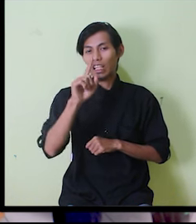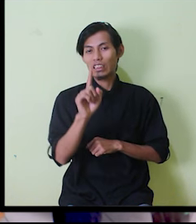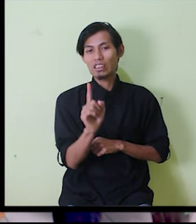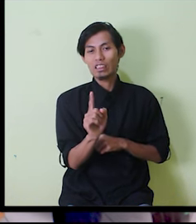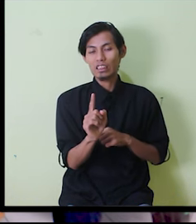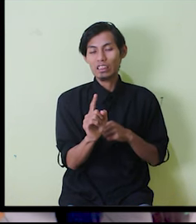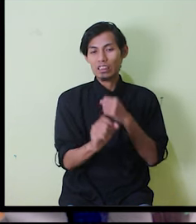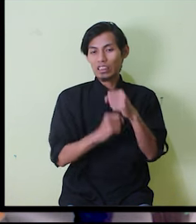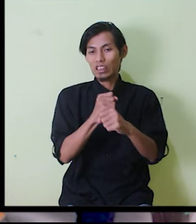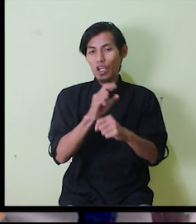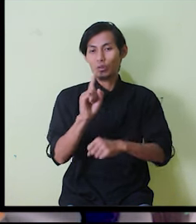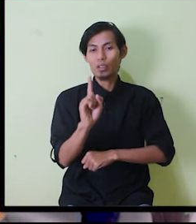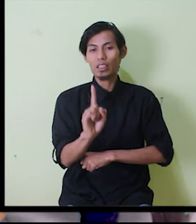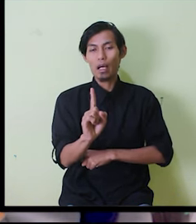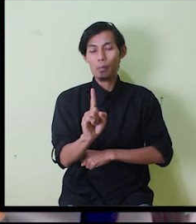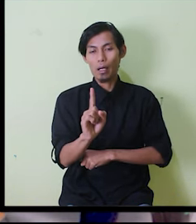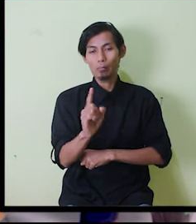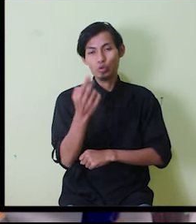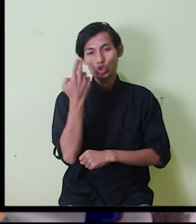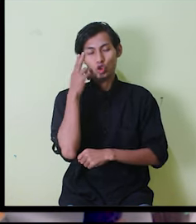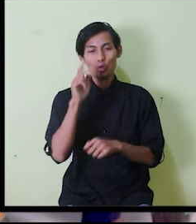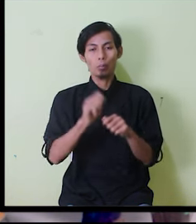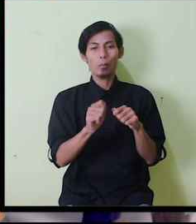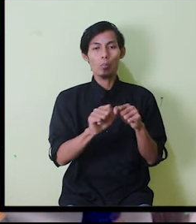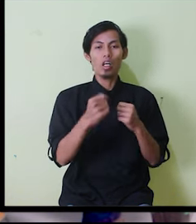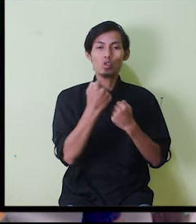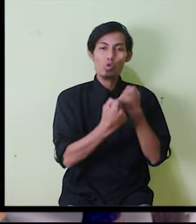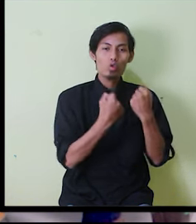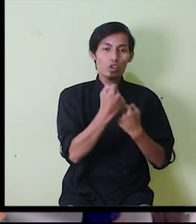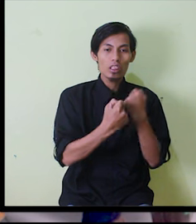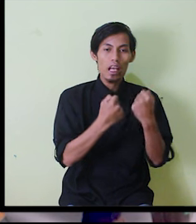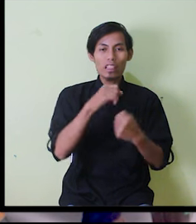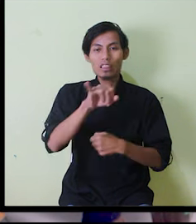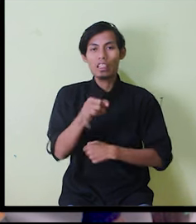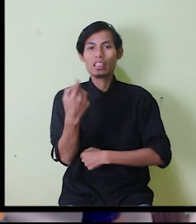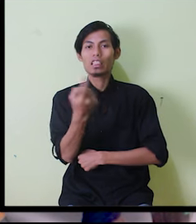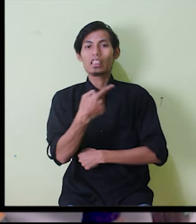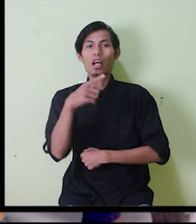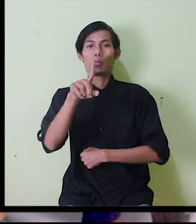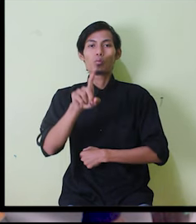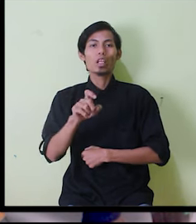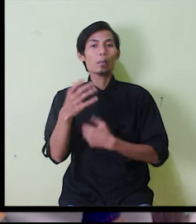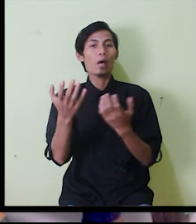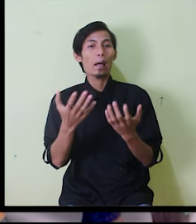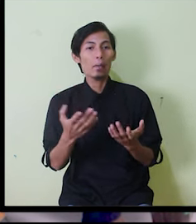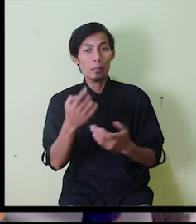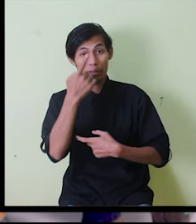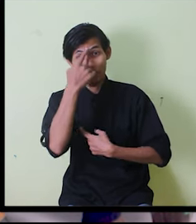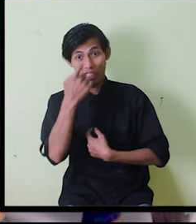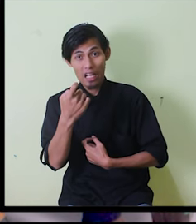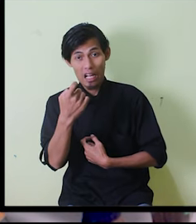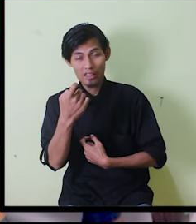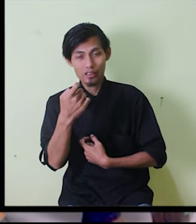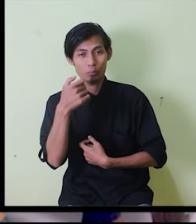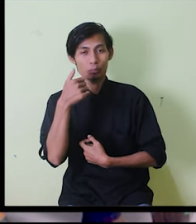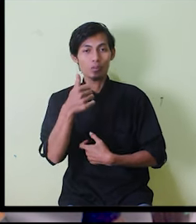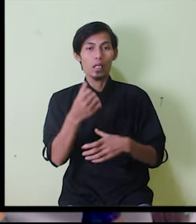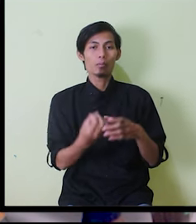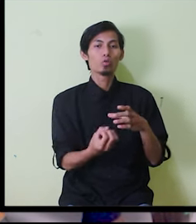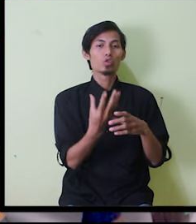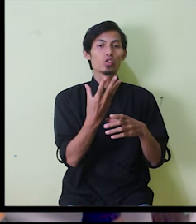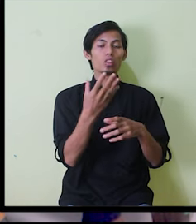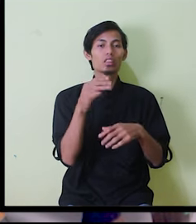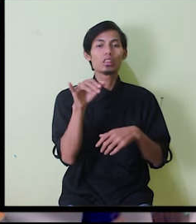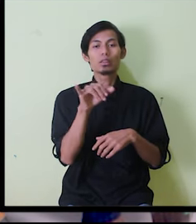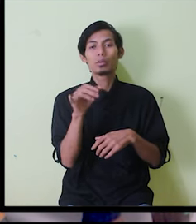kita itu menggagas sebuah usaha gitu mbak ya Jadi kita membutuhkan ee Bagaimana kepercayaan itu bisa